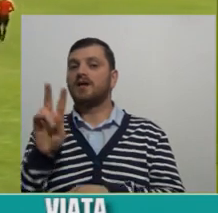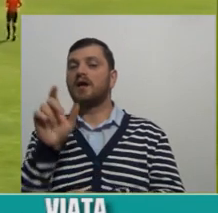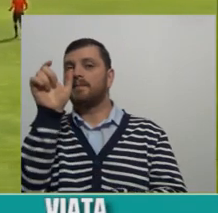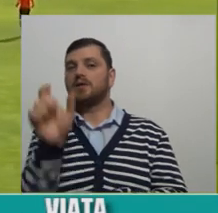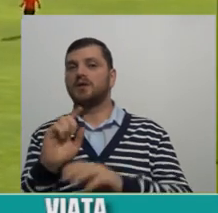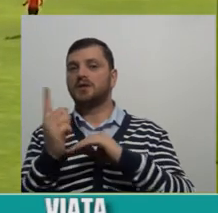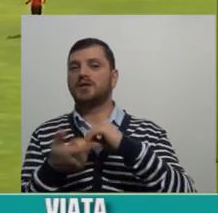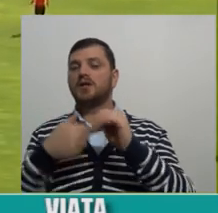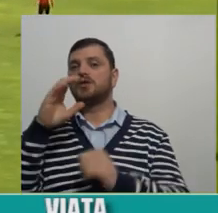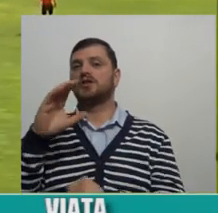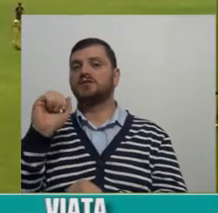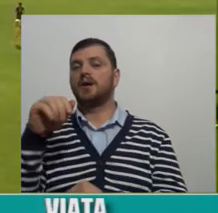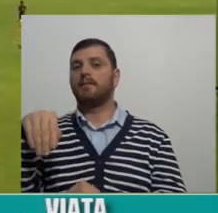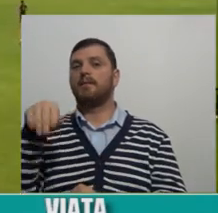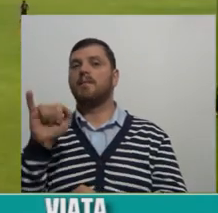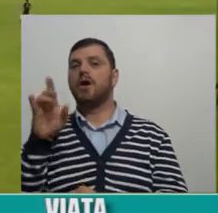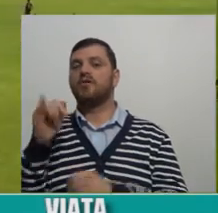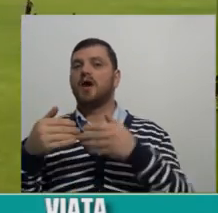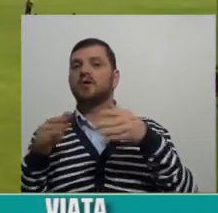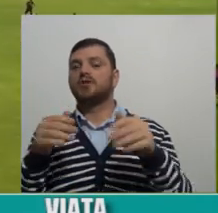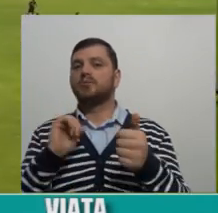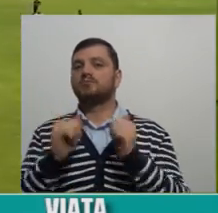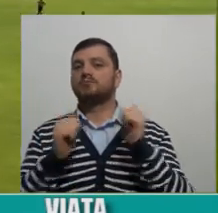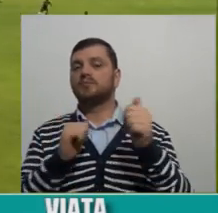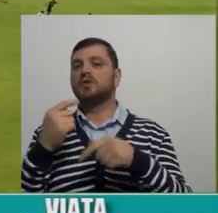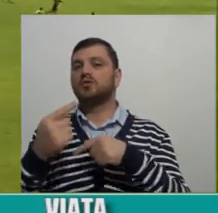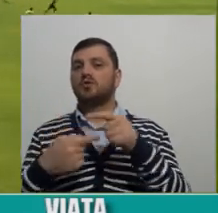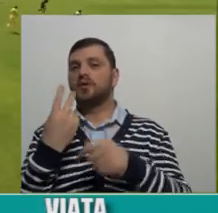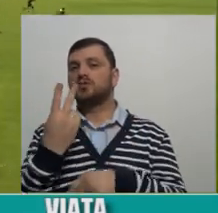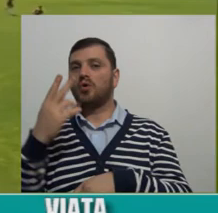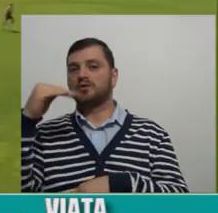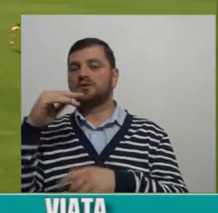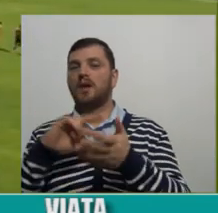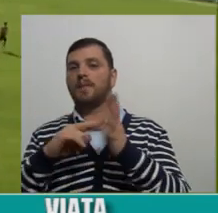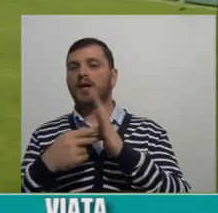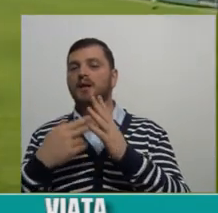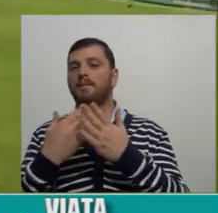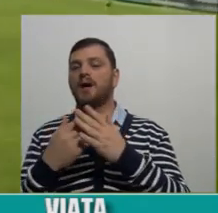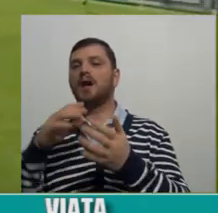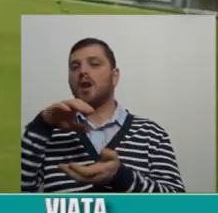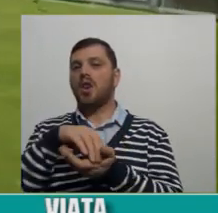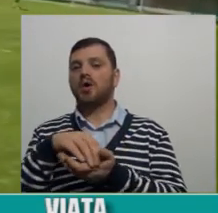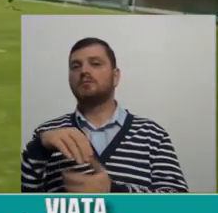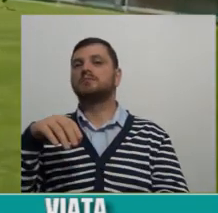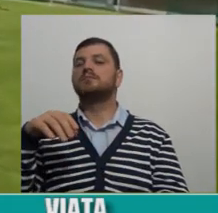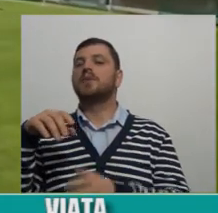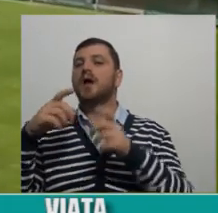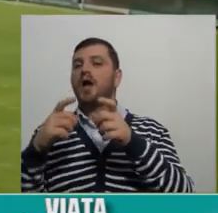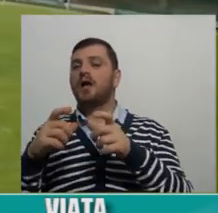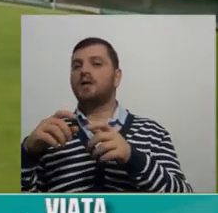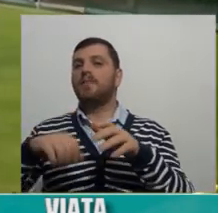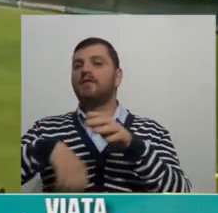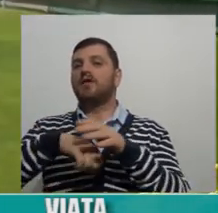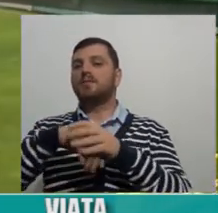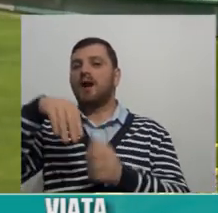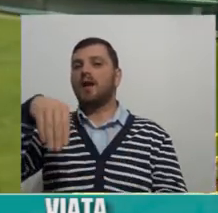vineri, jucătorii de la CS Mioveni au început antrenamentele. Însă, după doar 2 zile de pregătire pe plan local, lotul